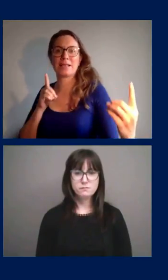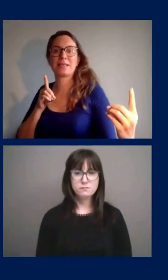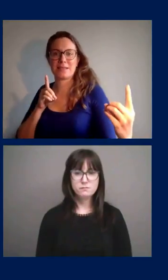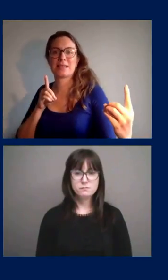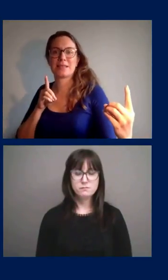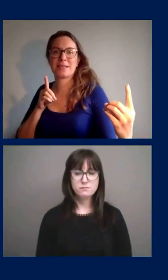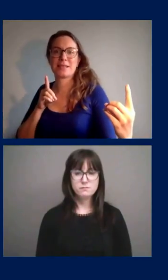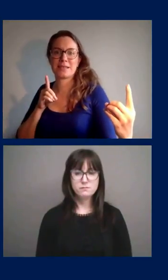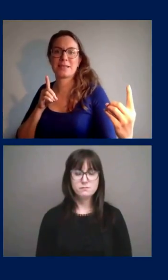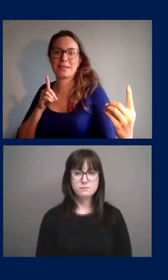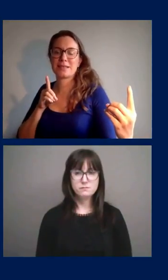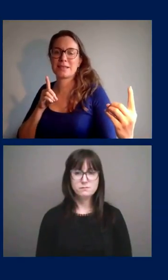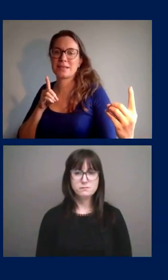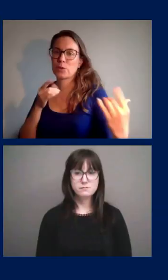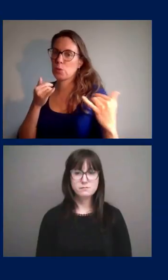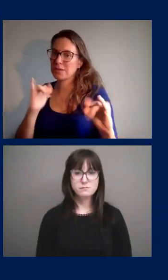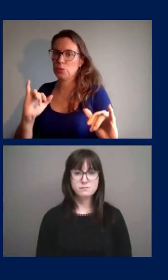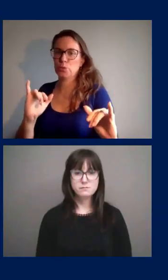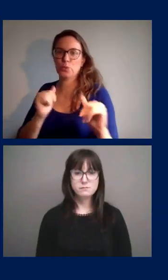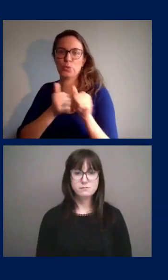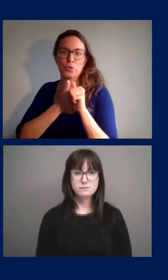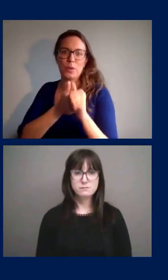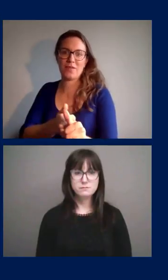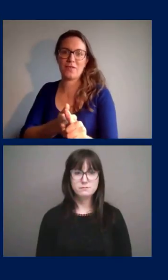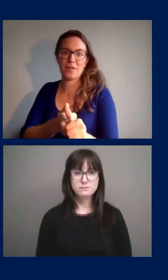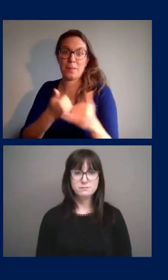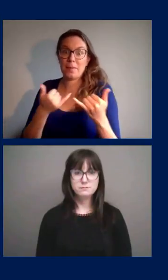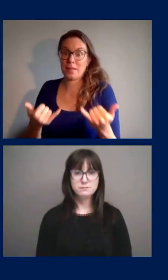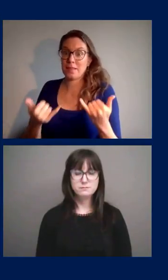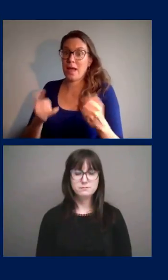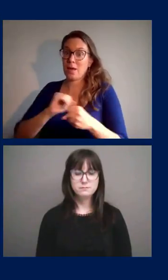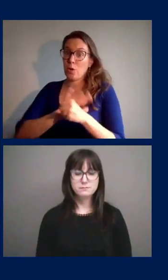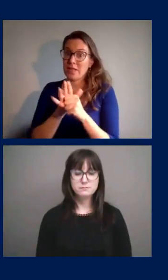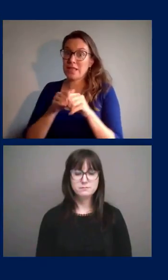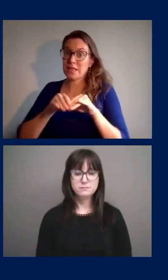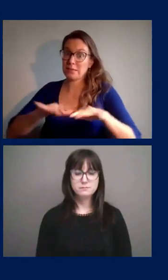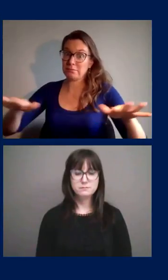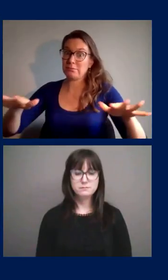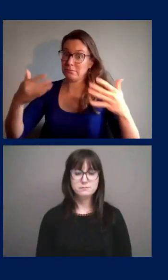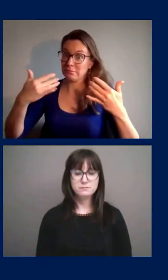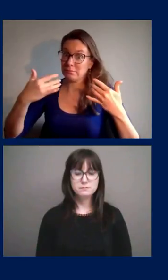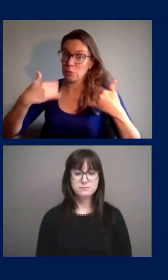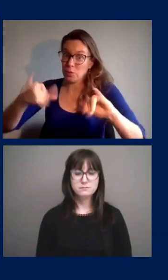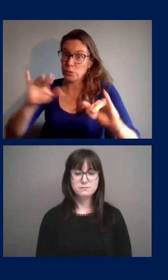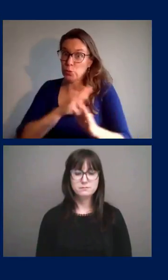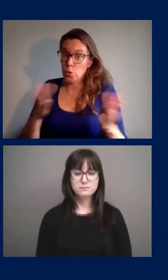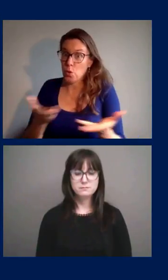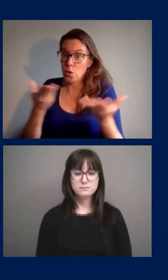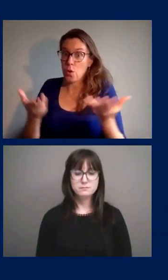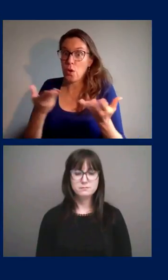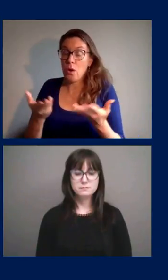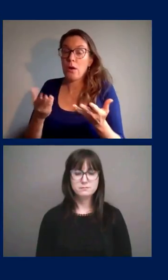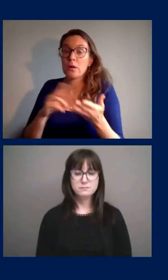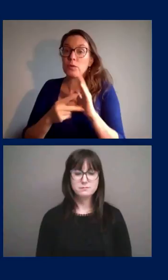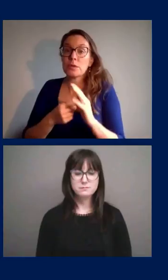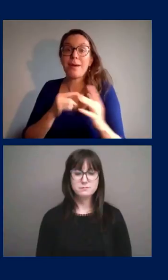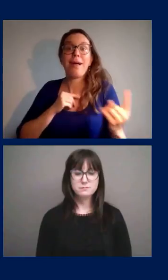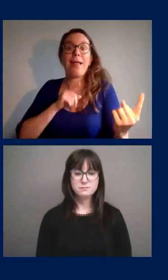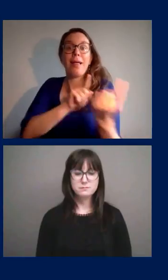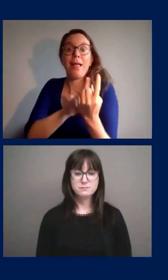le cas que maintenant le virus est encore dans notre communauté et chaque euh interaction peut